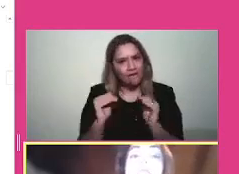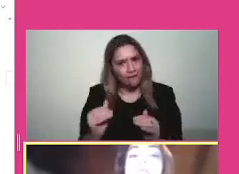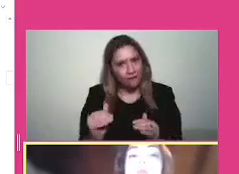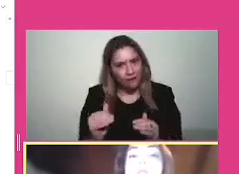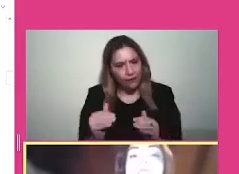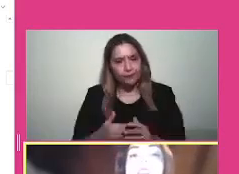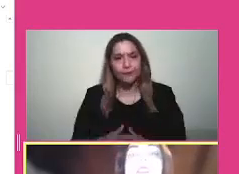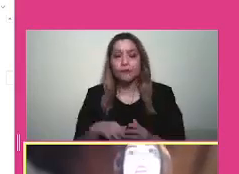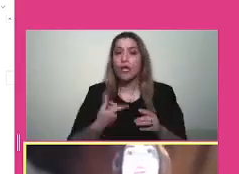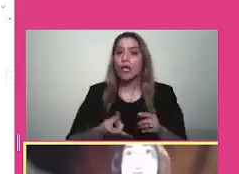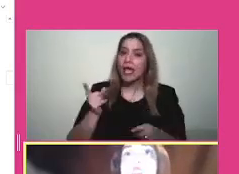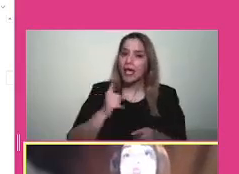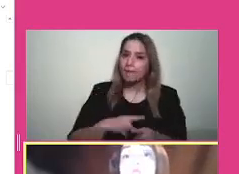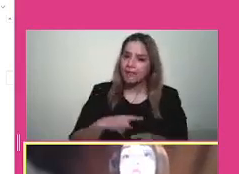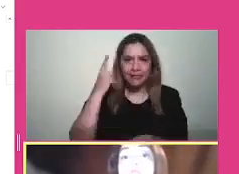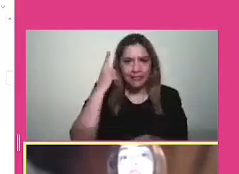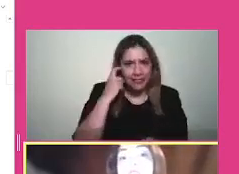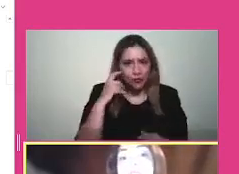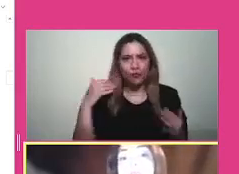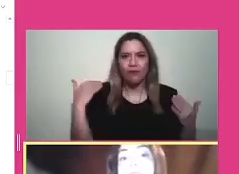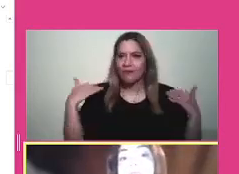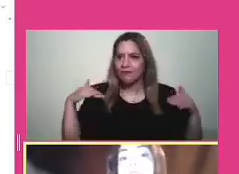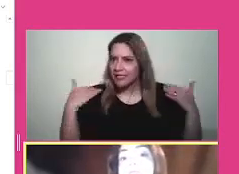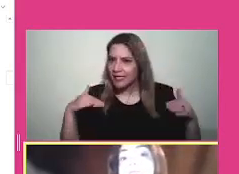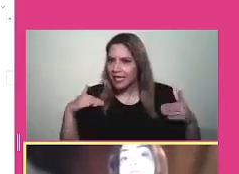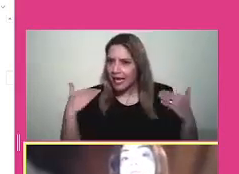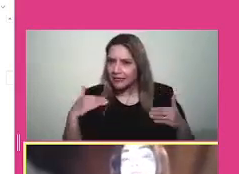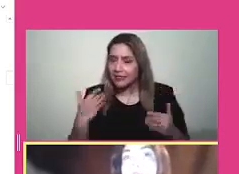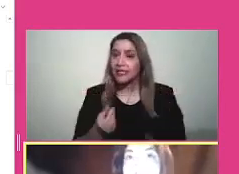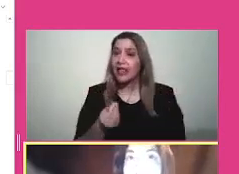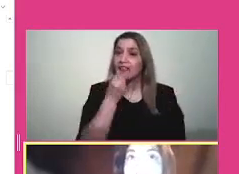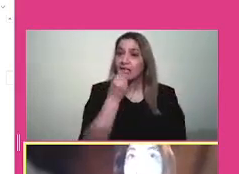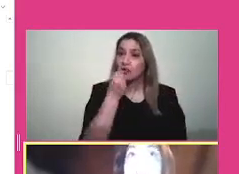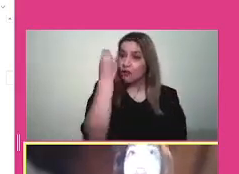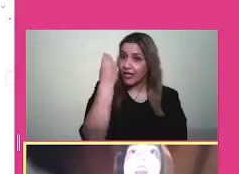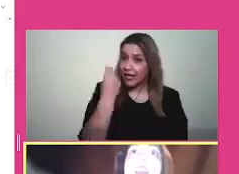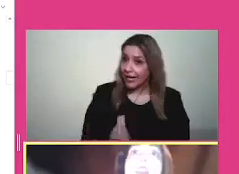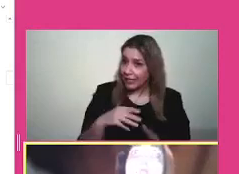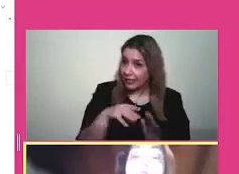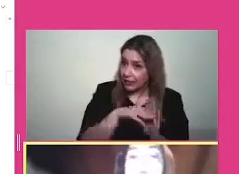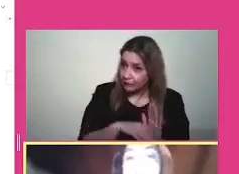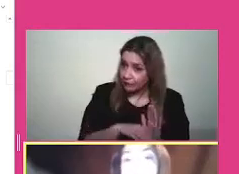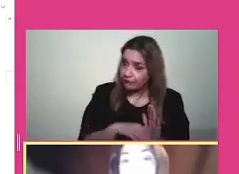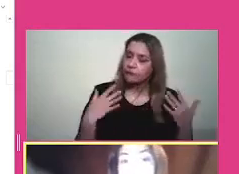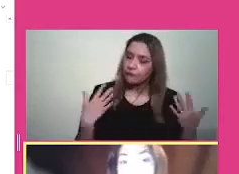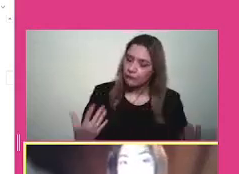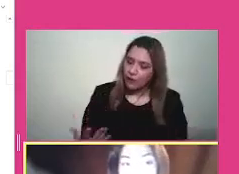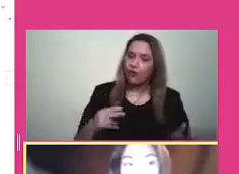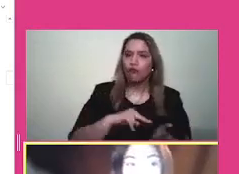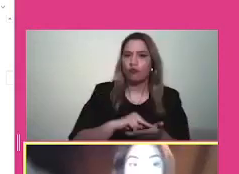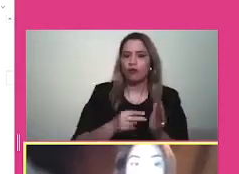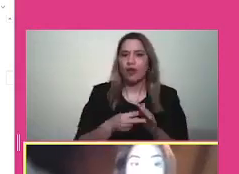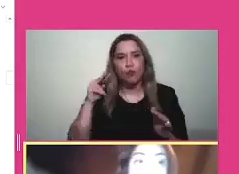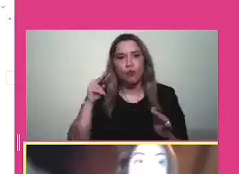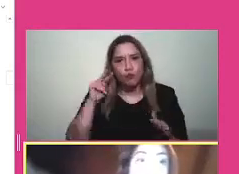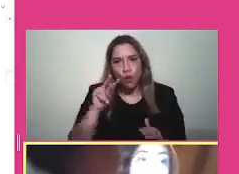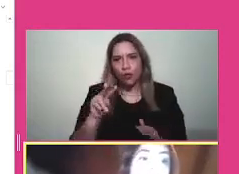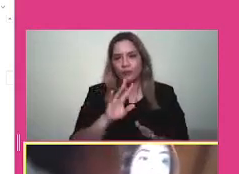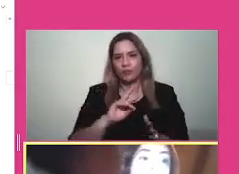αλλά επίσης γνωρίζουμε ότι και η φυσική άσκηση και η καλή διατροφή βοηθούν στην πρόληψη της άνοιας.